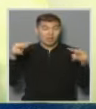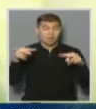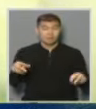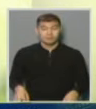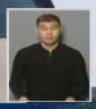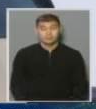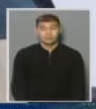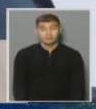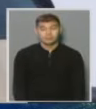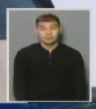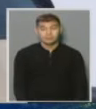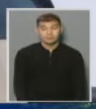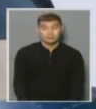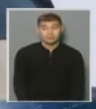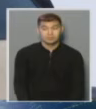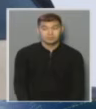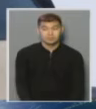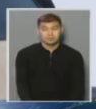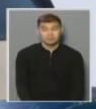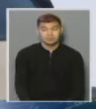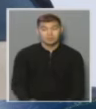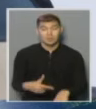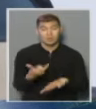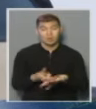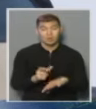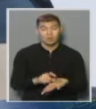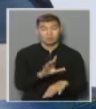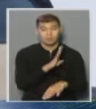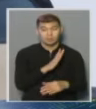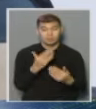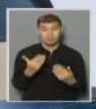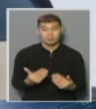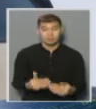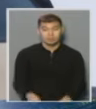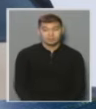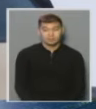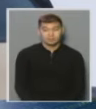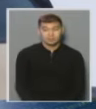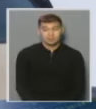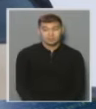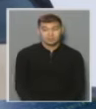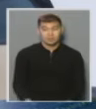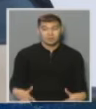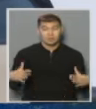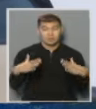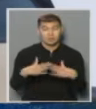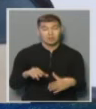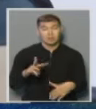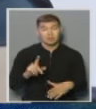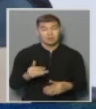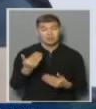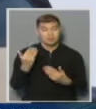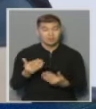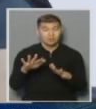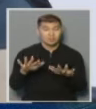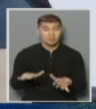тұрғандай. Сырттай қарап тұрдым, өте жоғары болды деп айтамын. Себебі ол жерде біз үйден шыққан кезде Мәриямға, сен